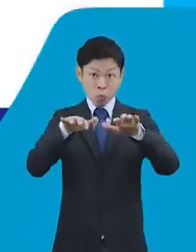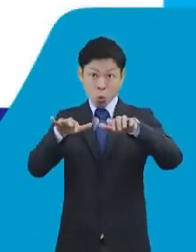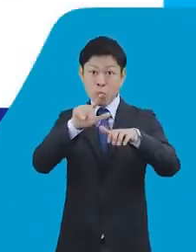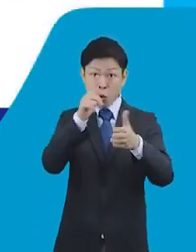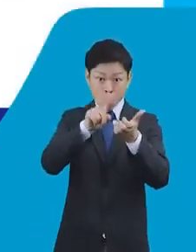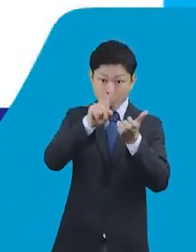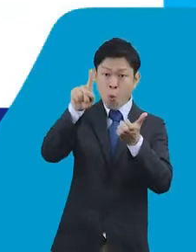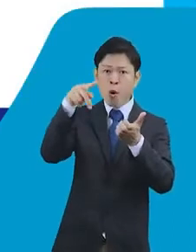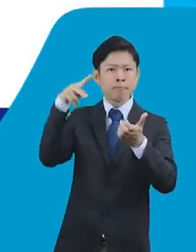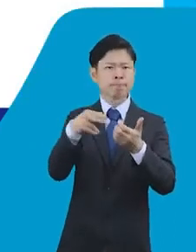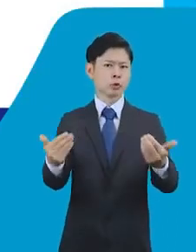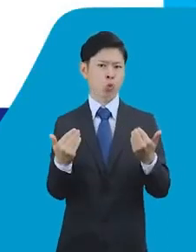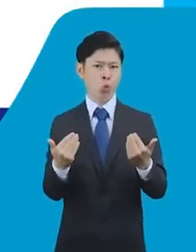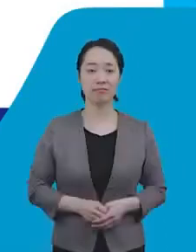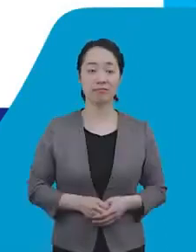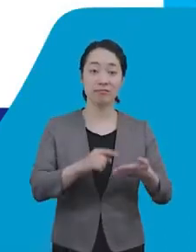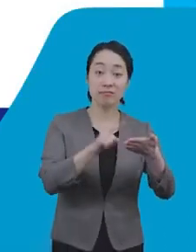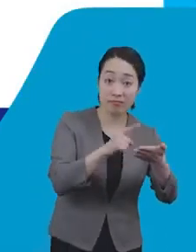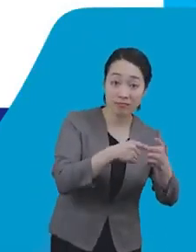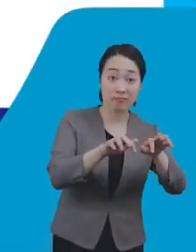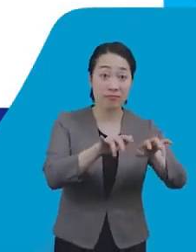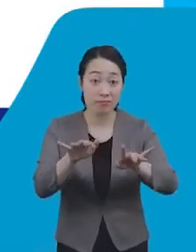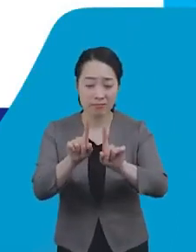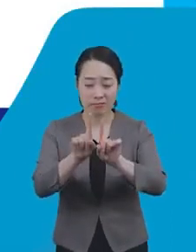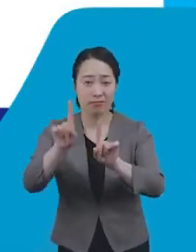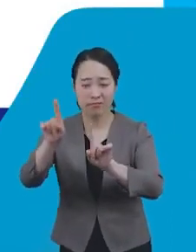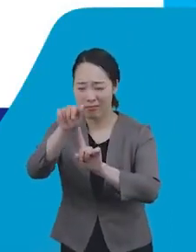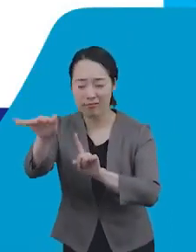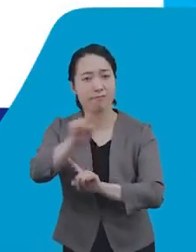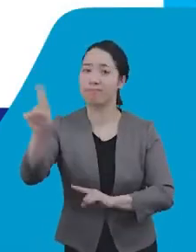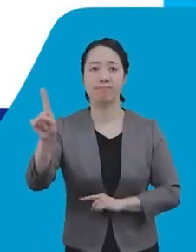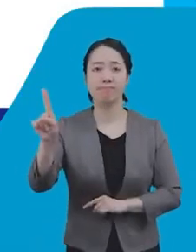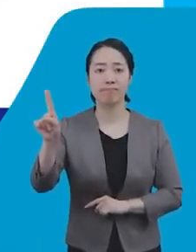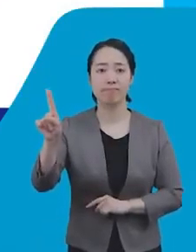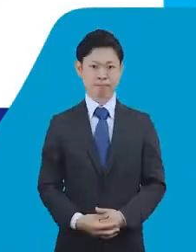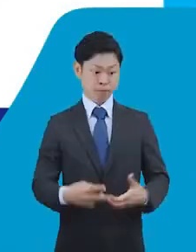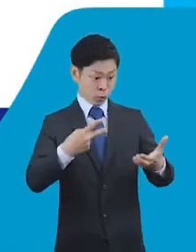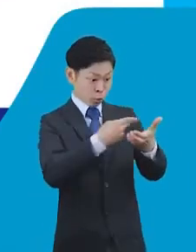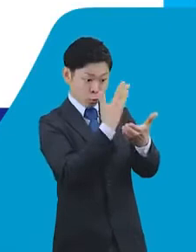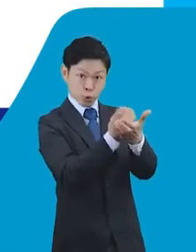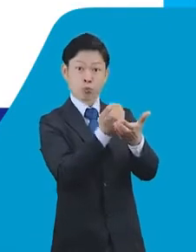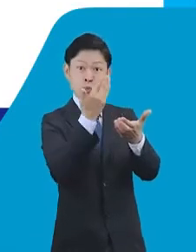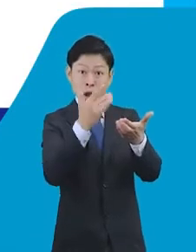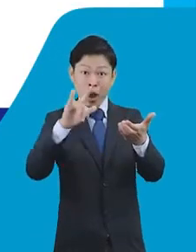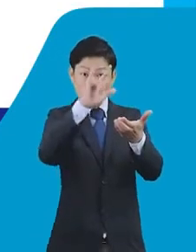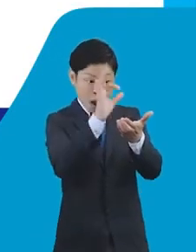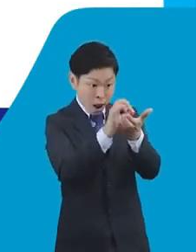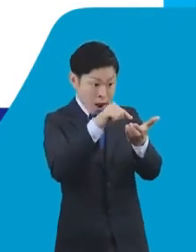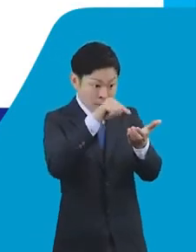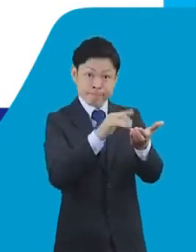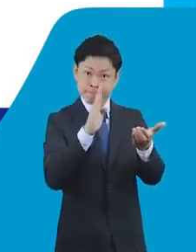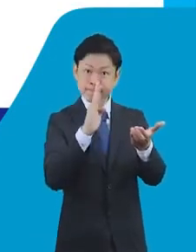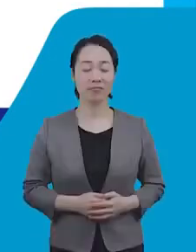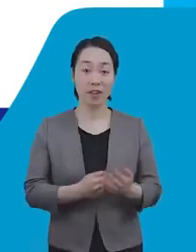発する状態の電子機器はご使用になれません。 The use of electronic devices that emit radio waves is prohibited. 電源を切るか機内モードなどに